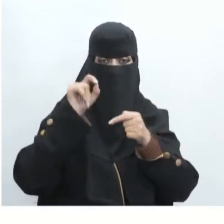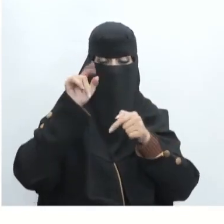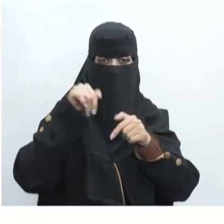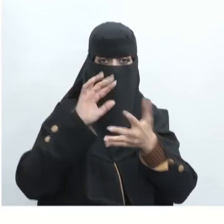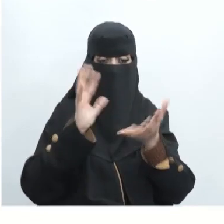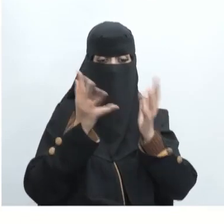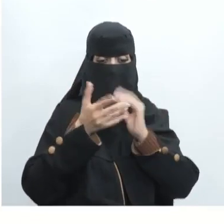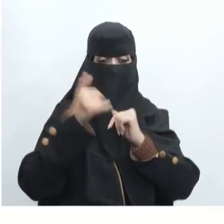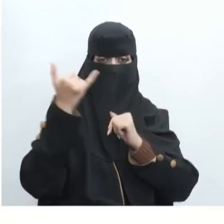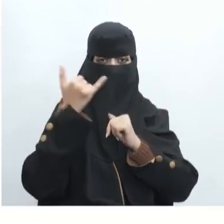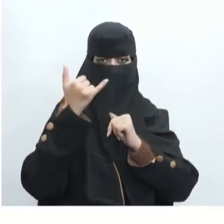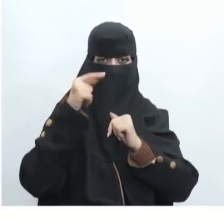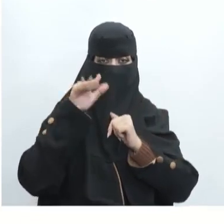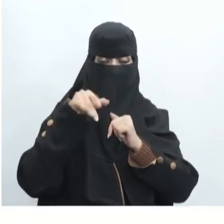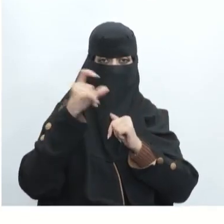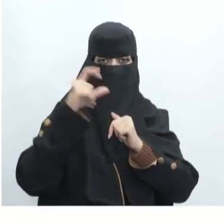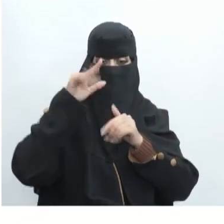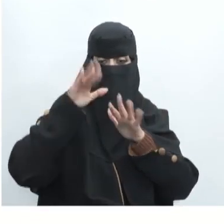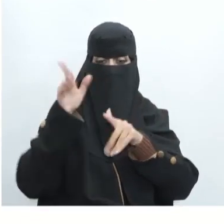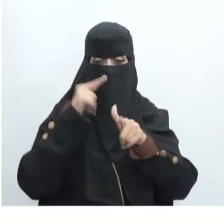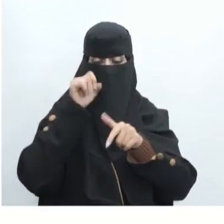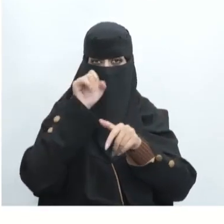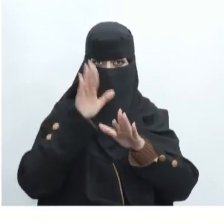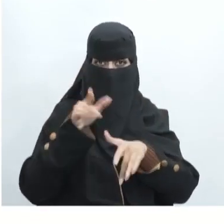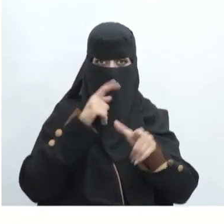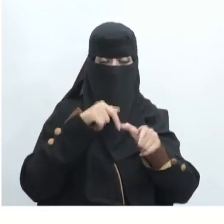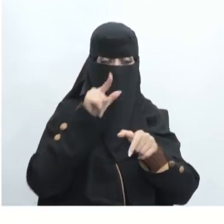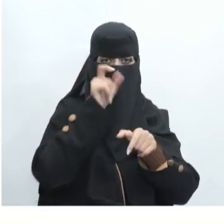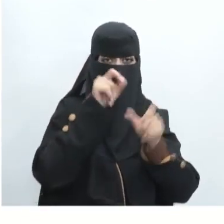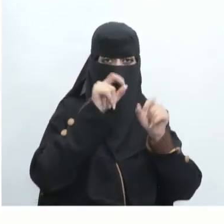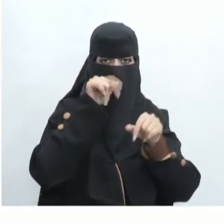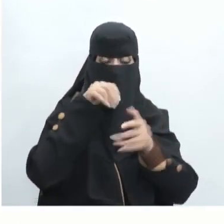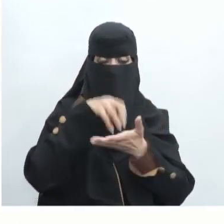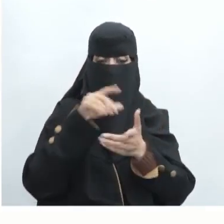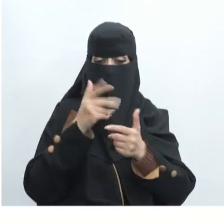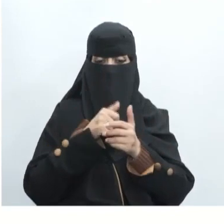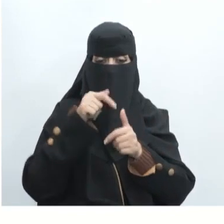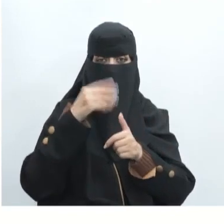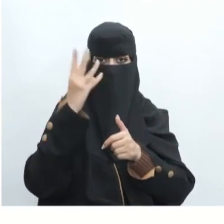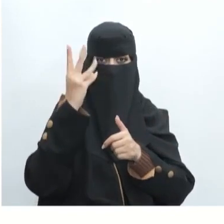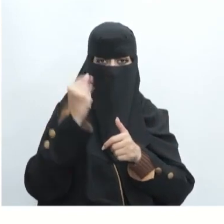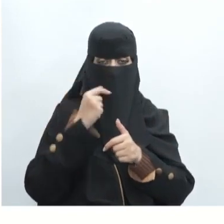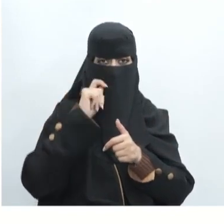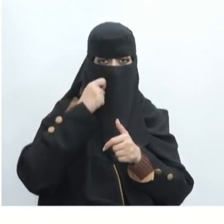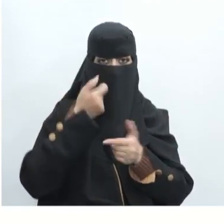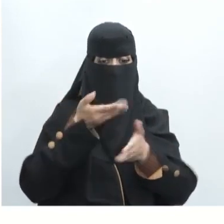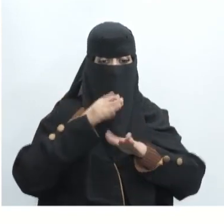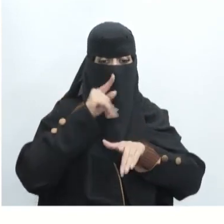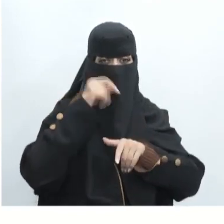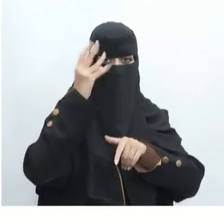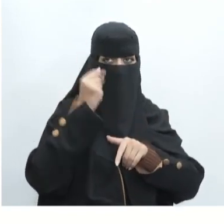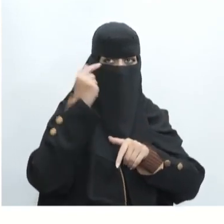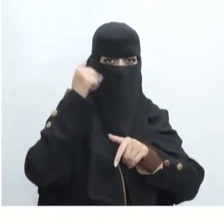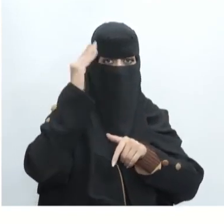تميز العالم العربي والاسلام هناك خصائص تميزها ابناء ممتازين عدد الذكور اكثر من عدد